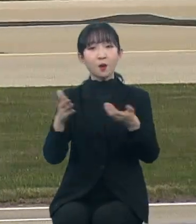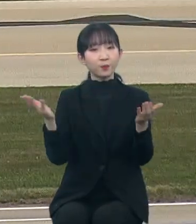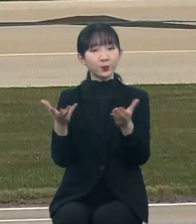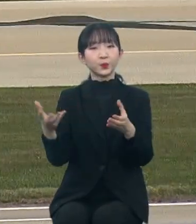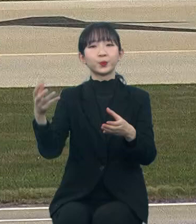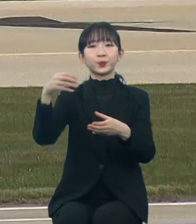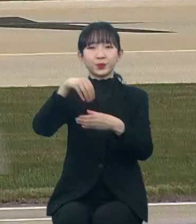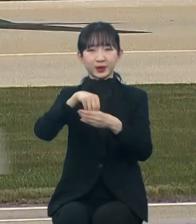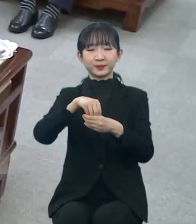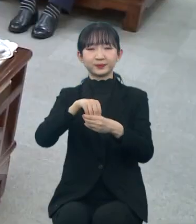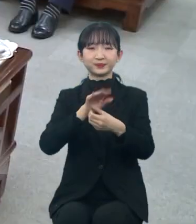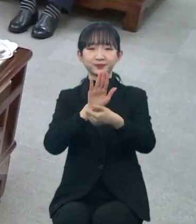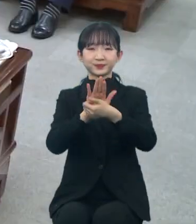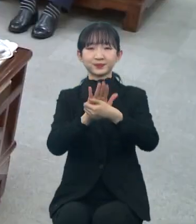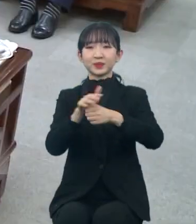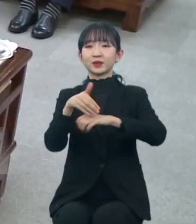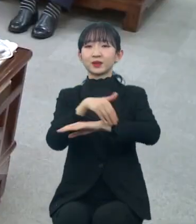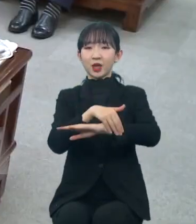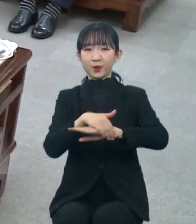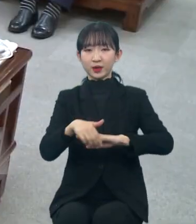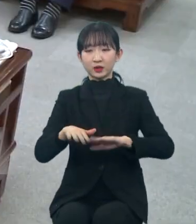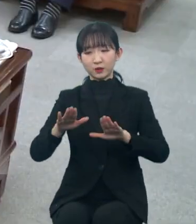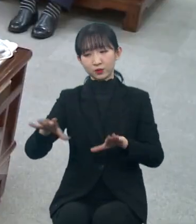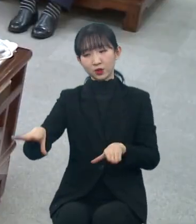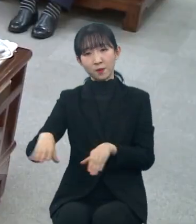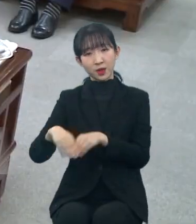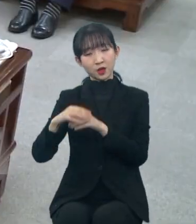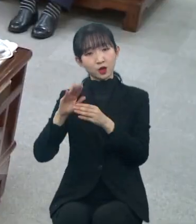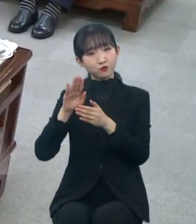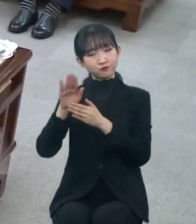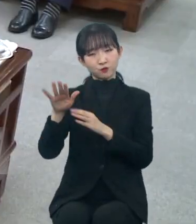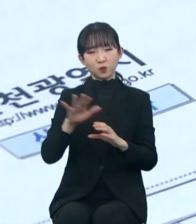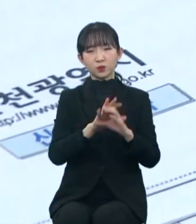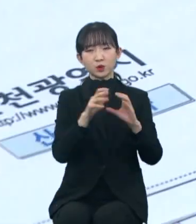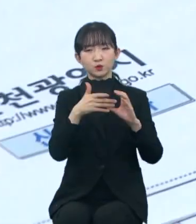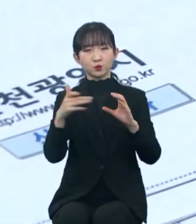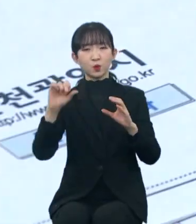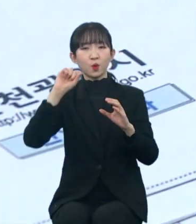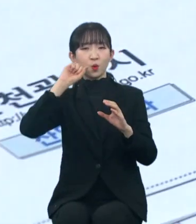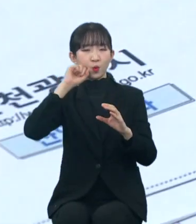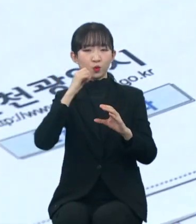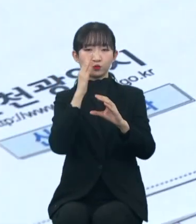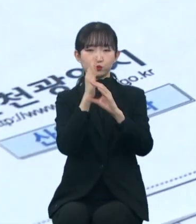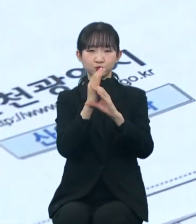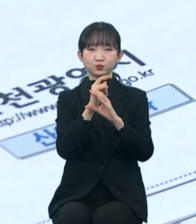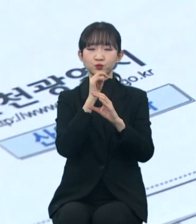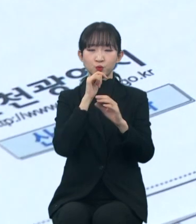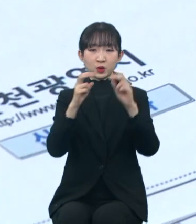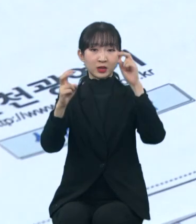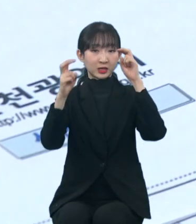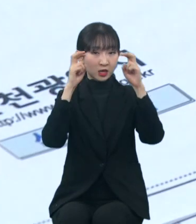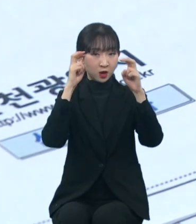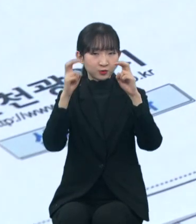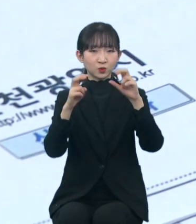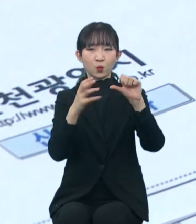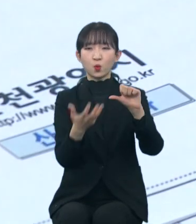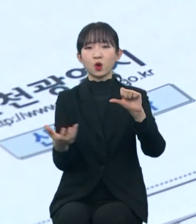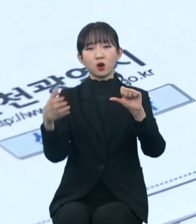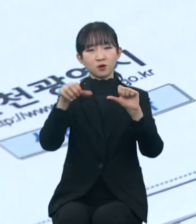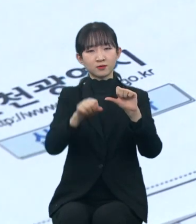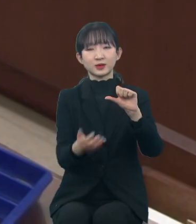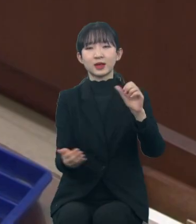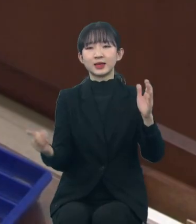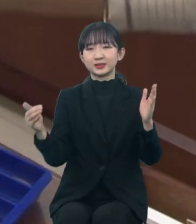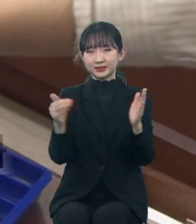포함됐습니다. 이번 협약으로 코로나19로 어려움을 겪는 중소기업은 최대 5억 원까지 채무 보증을 받을 수